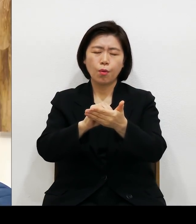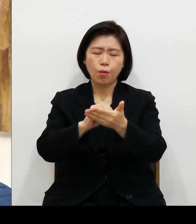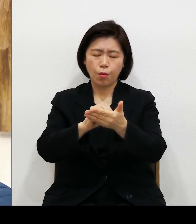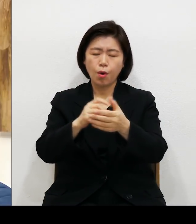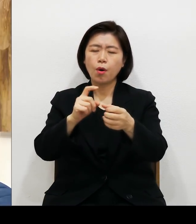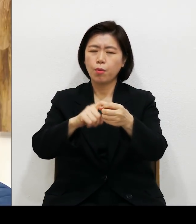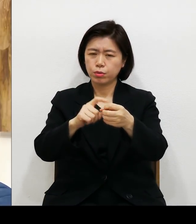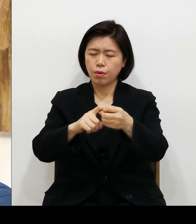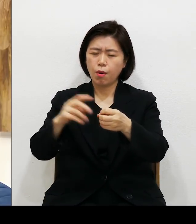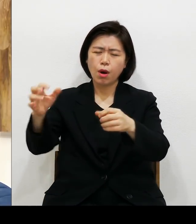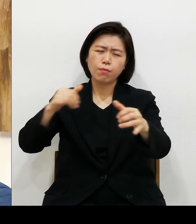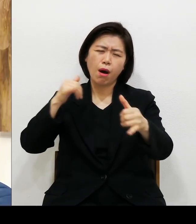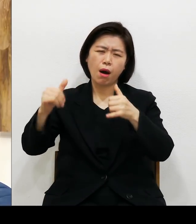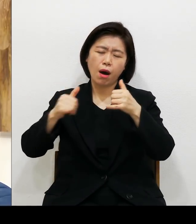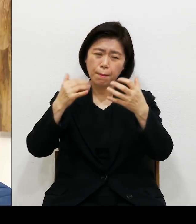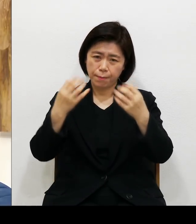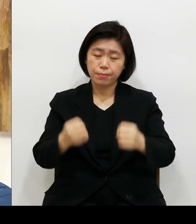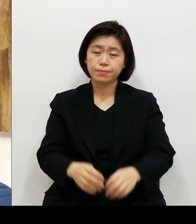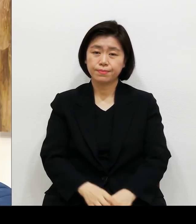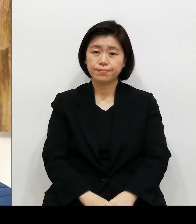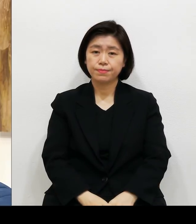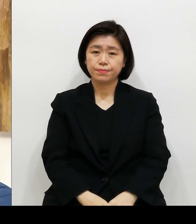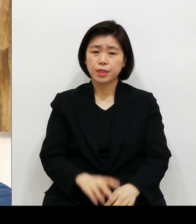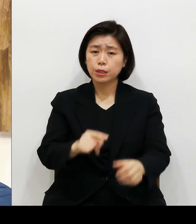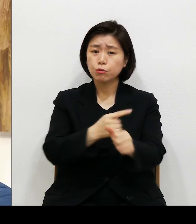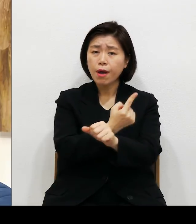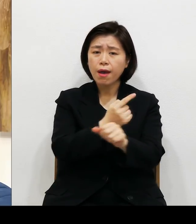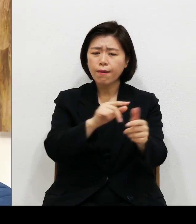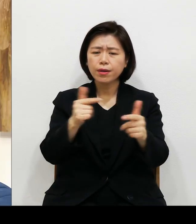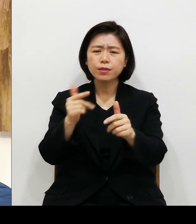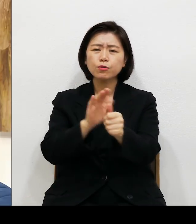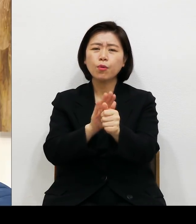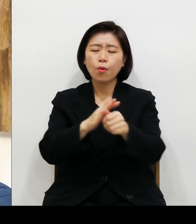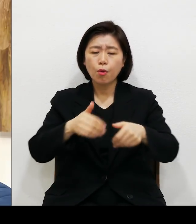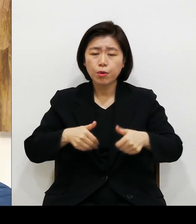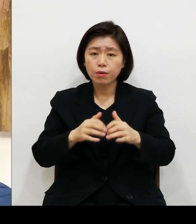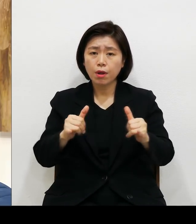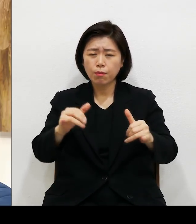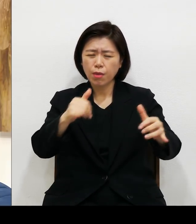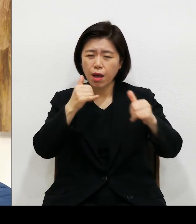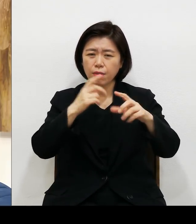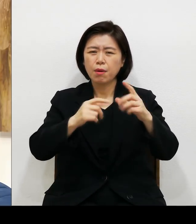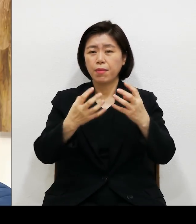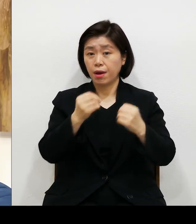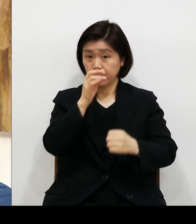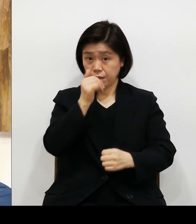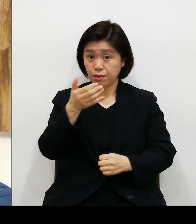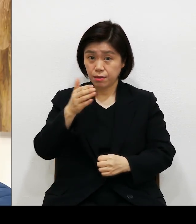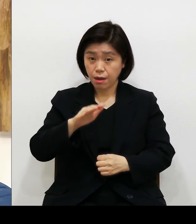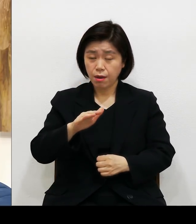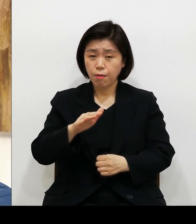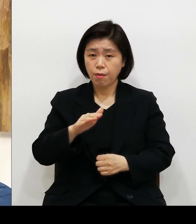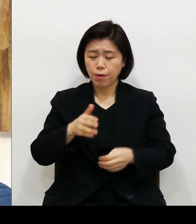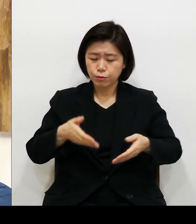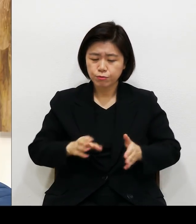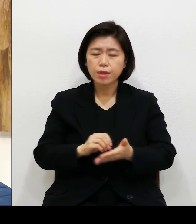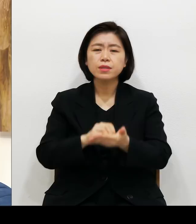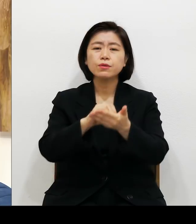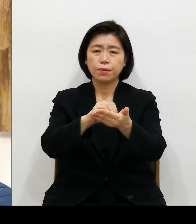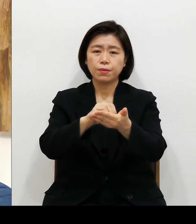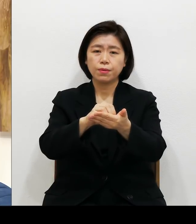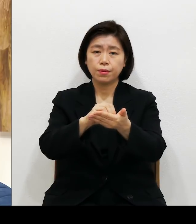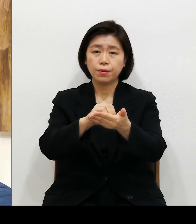뭐 다른 도움과 지원을 해준 지금 예. 더 많고 예. 순수하게 출생신고 소송만 해줘야 되는